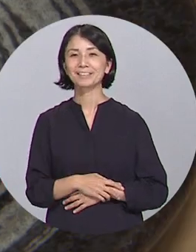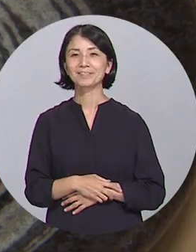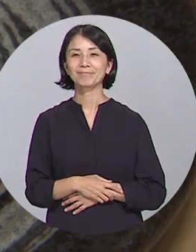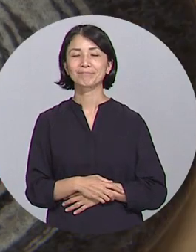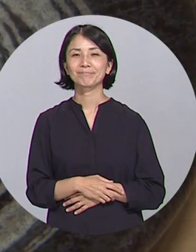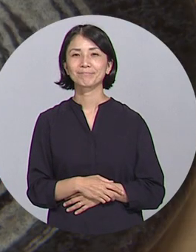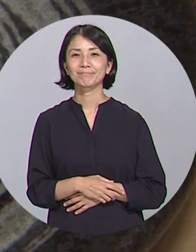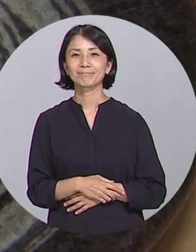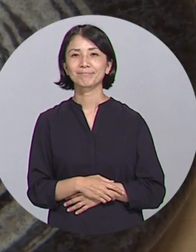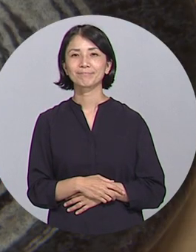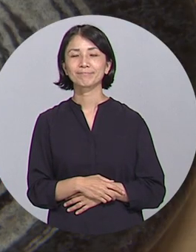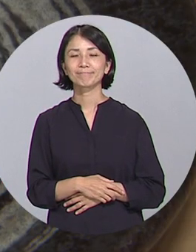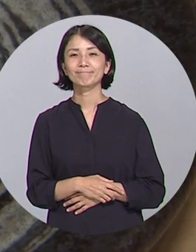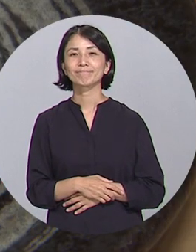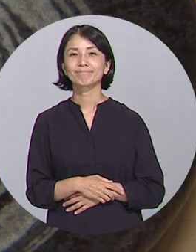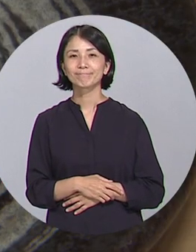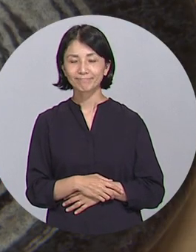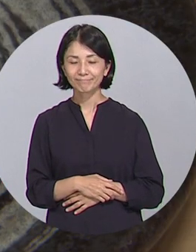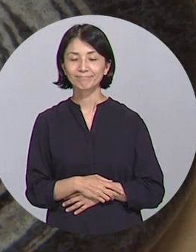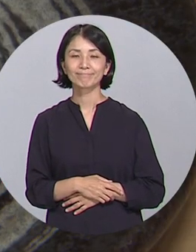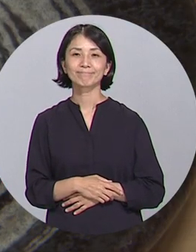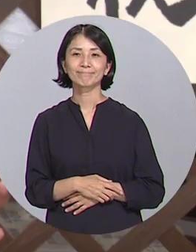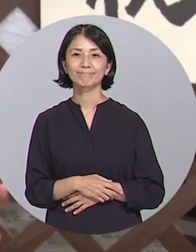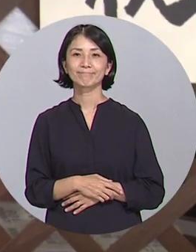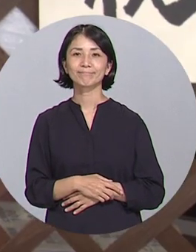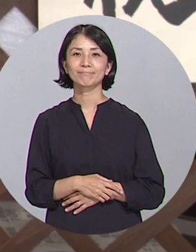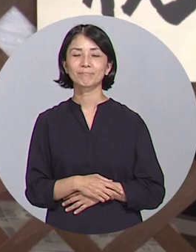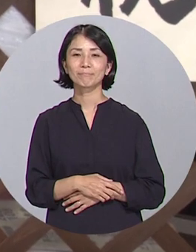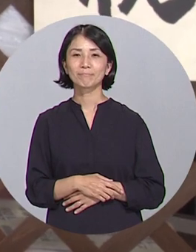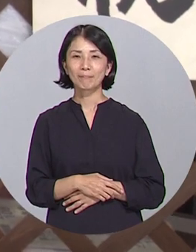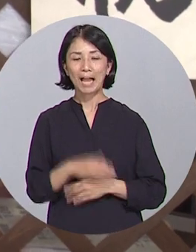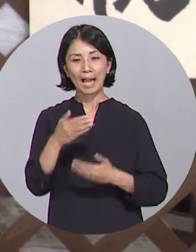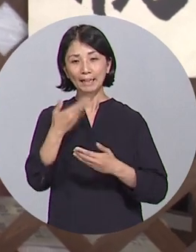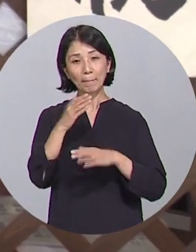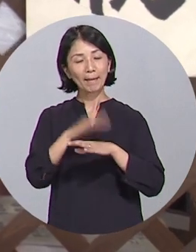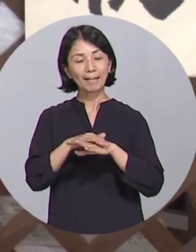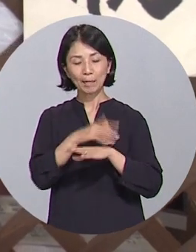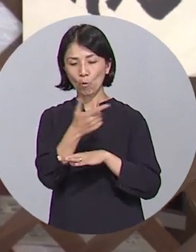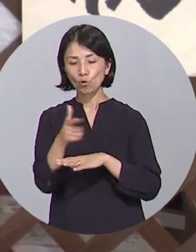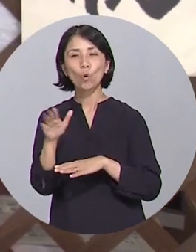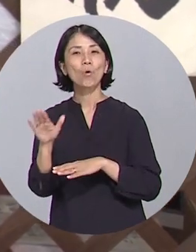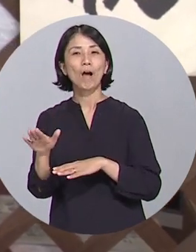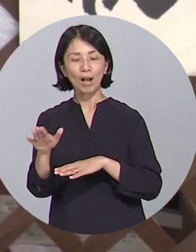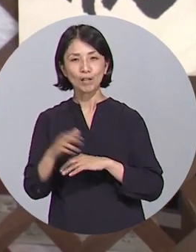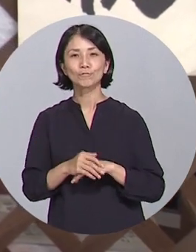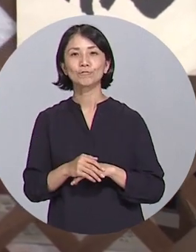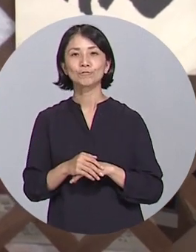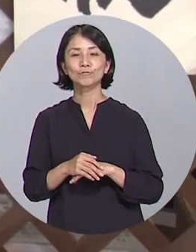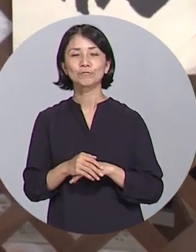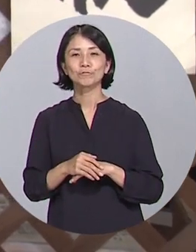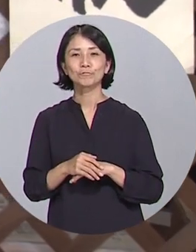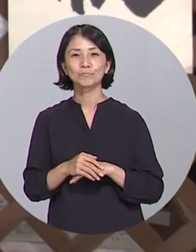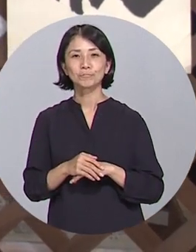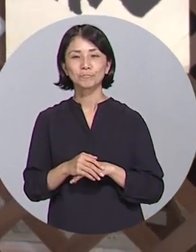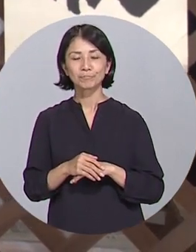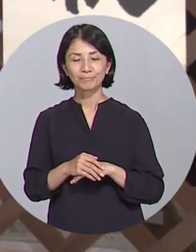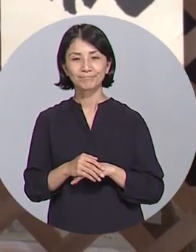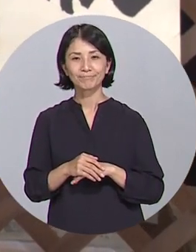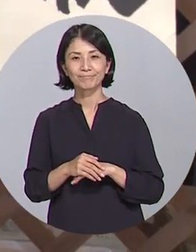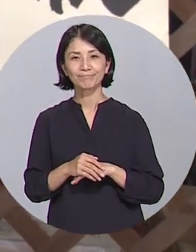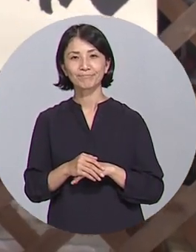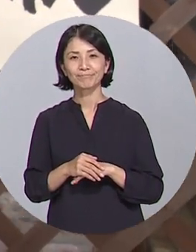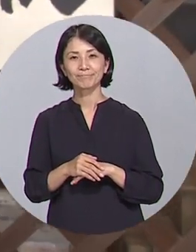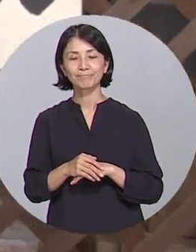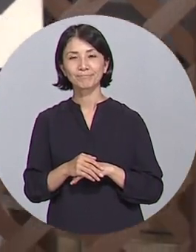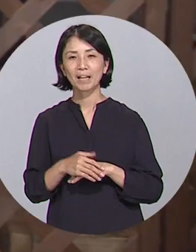さあ今日は塩あんびんをいただいたんですけども、アレンジというかも含めて なんかいろんな可能性がある和菓子なんですね。 そう